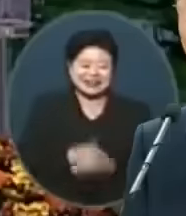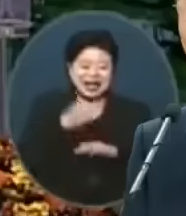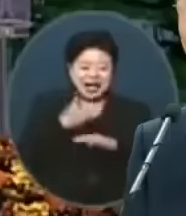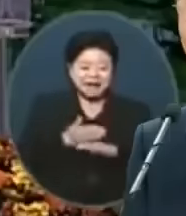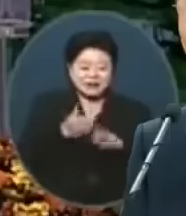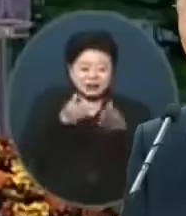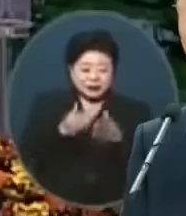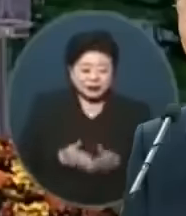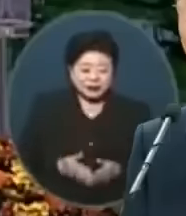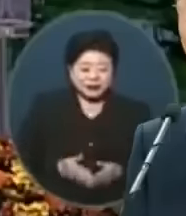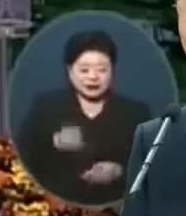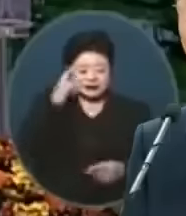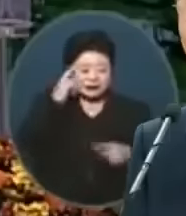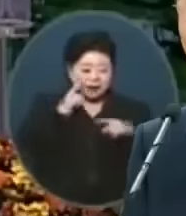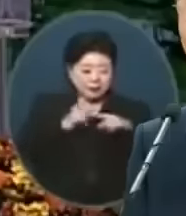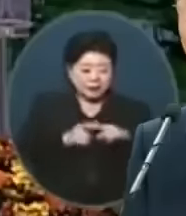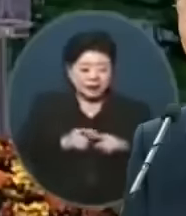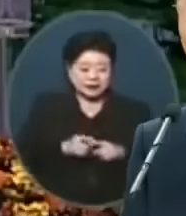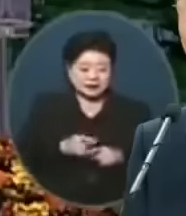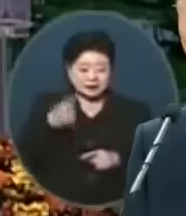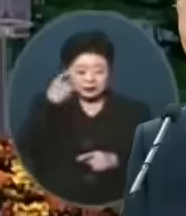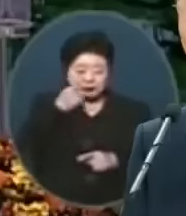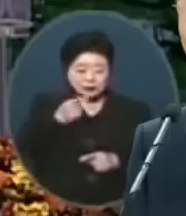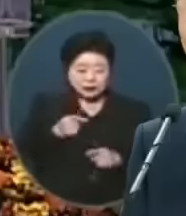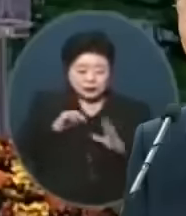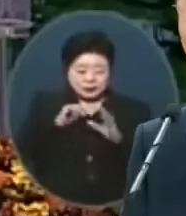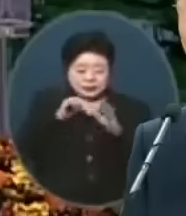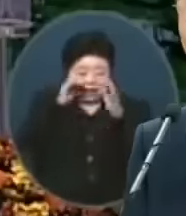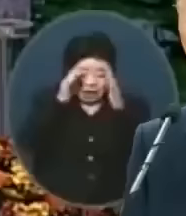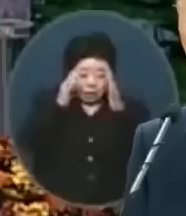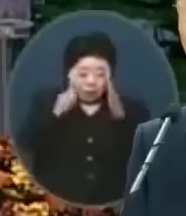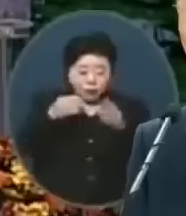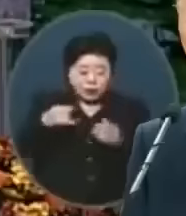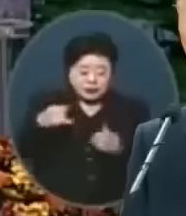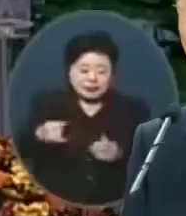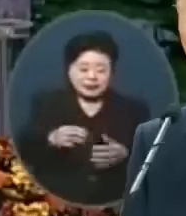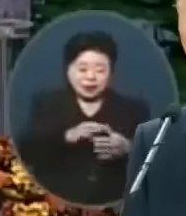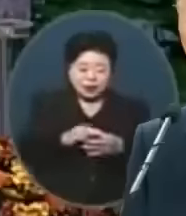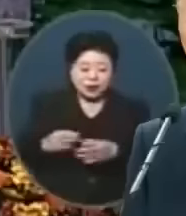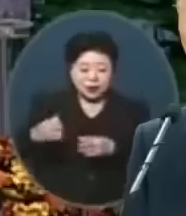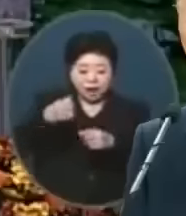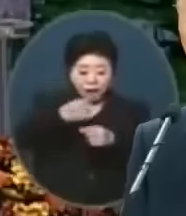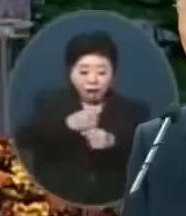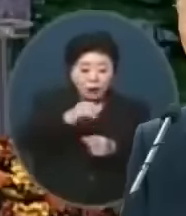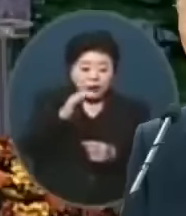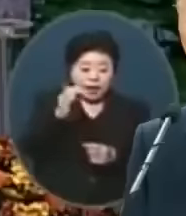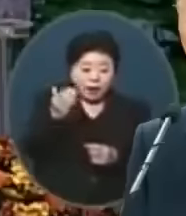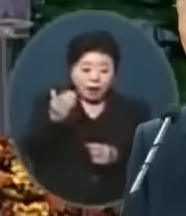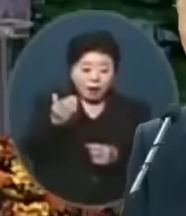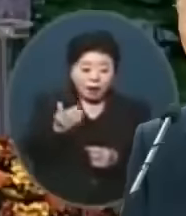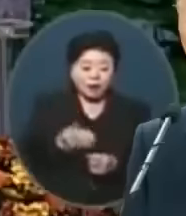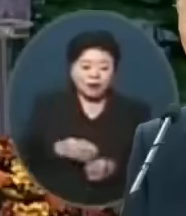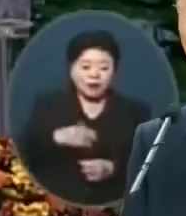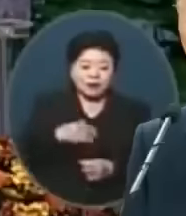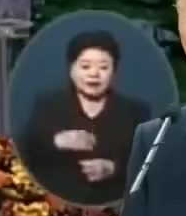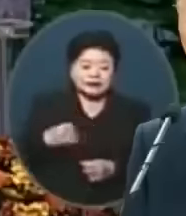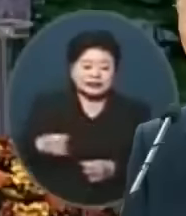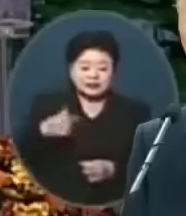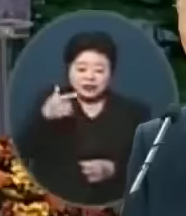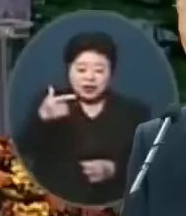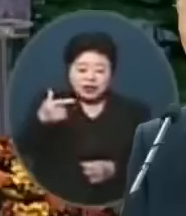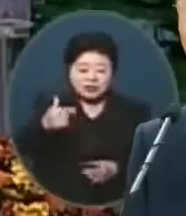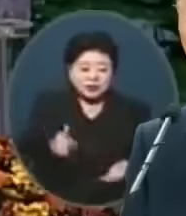감사를 통해 긍정적인 시각으로 세상을 바라보자 자녀들과의 관계도 회복되었고 여섯 아이를 키우면서